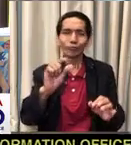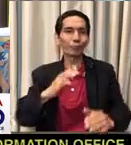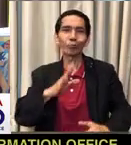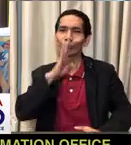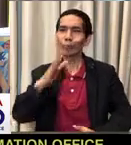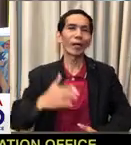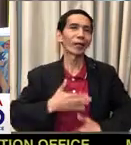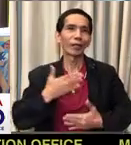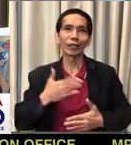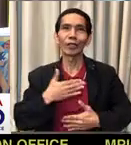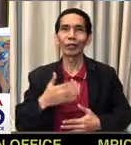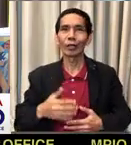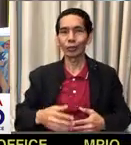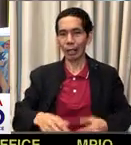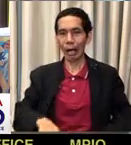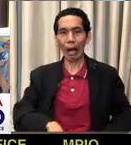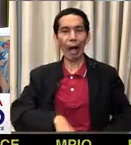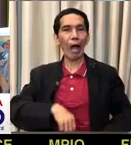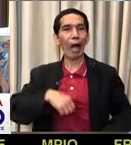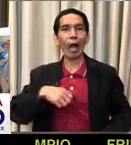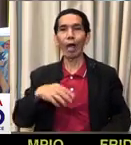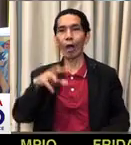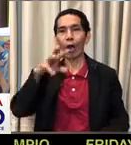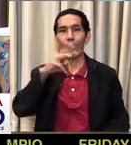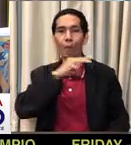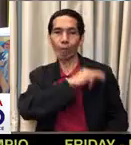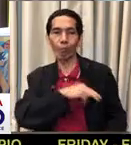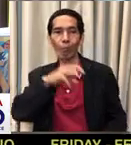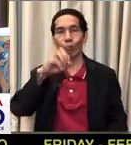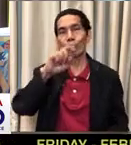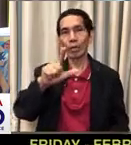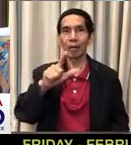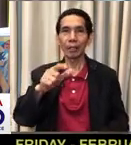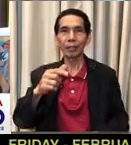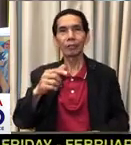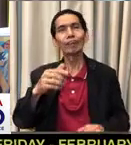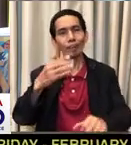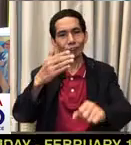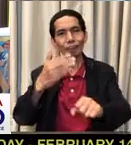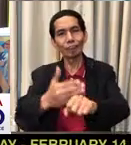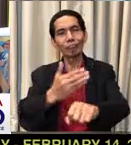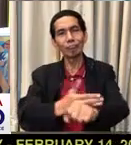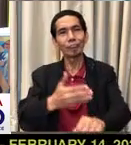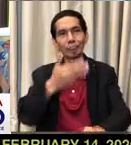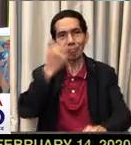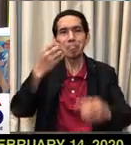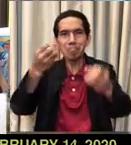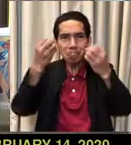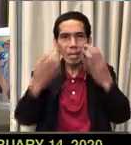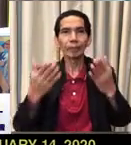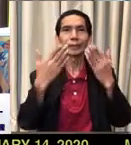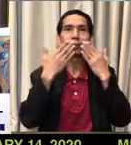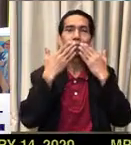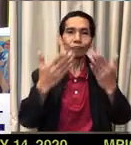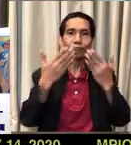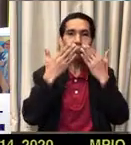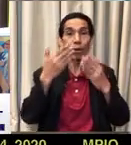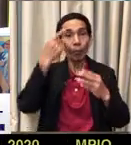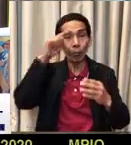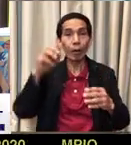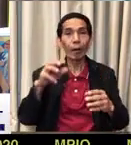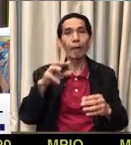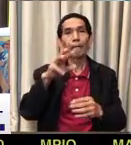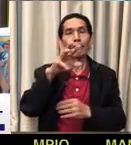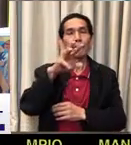pampasaya, pampataas ng moral. Things are getting better, may awa ang Diyos. At maraming salamat sa